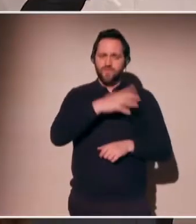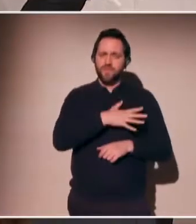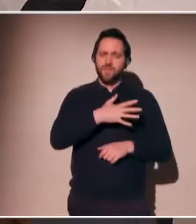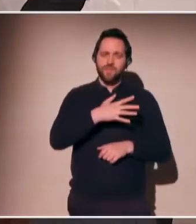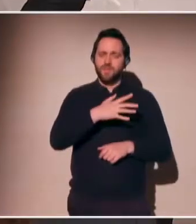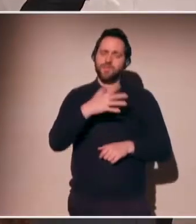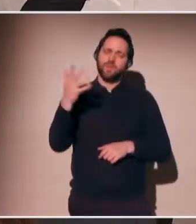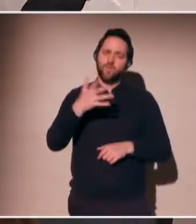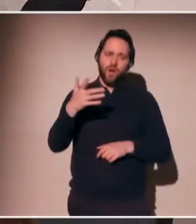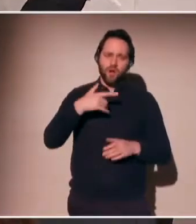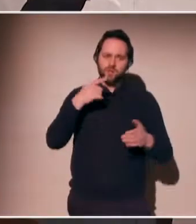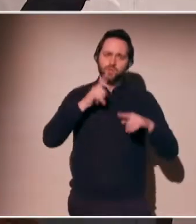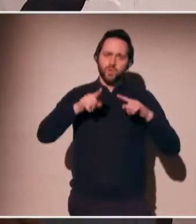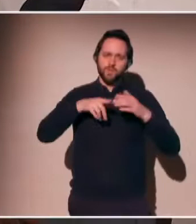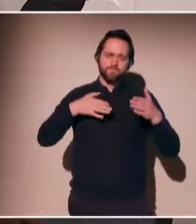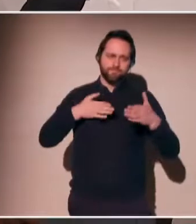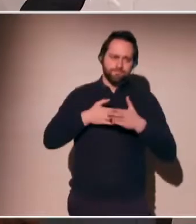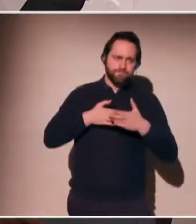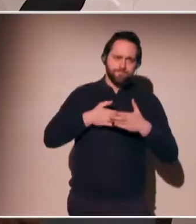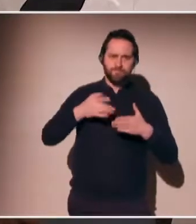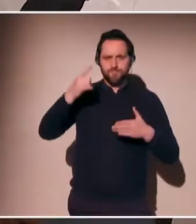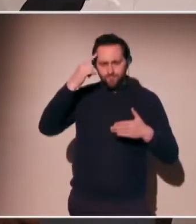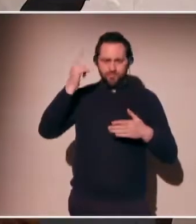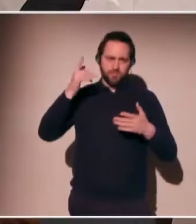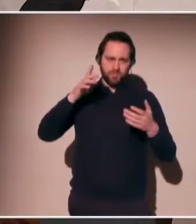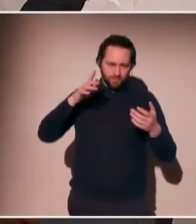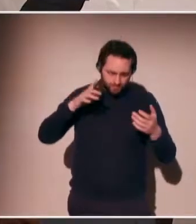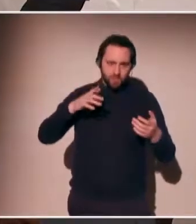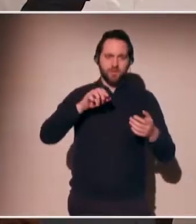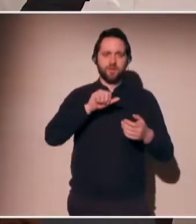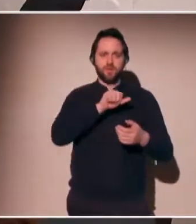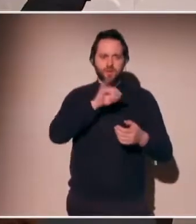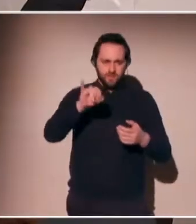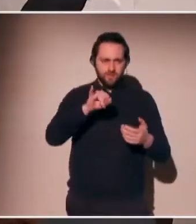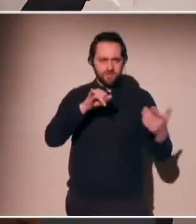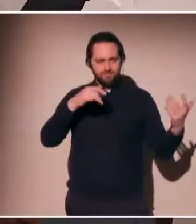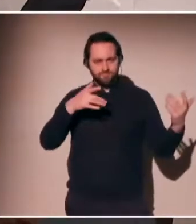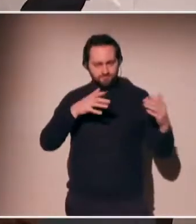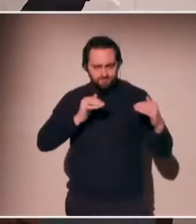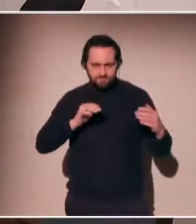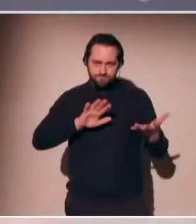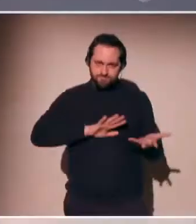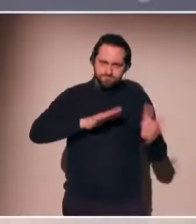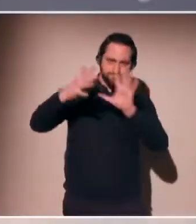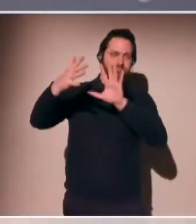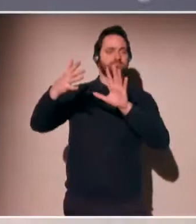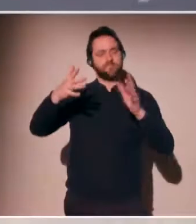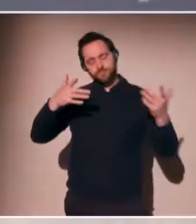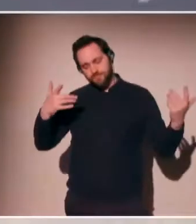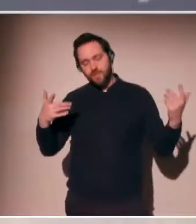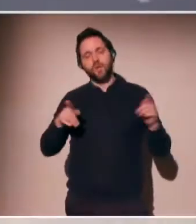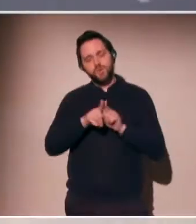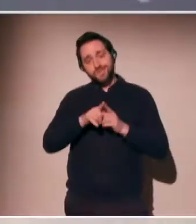une IA à échelle, et quel est le rôle des décideurs politiques pour que ça profite à toute la société? Que